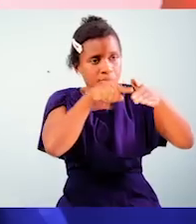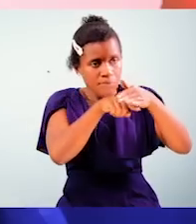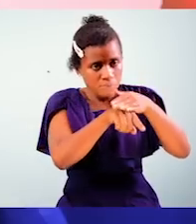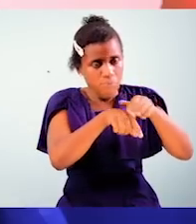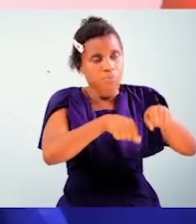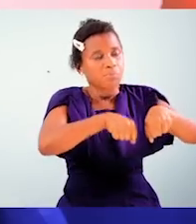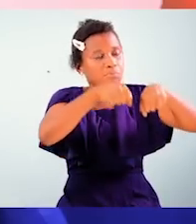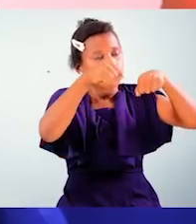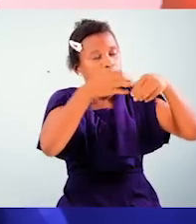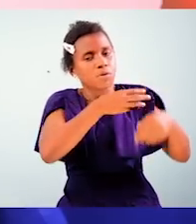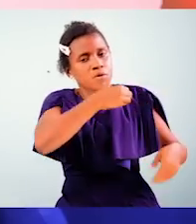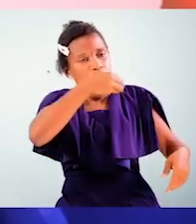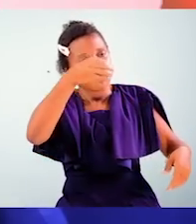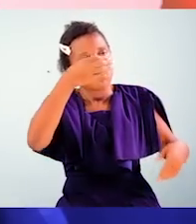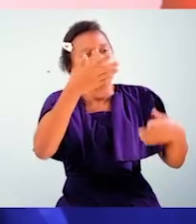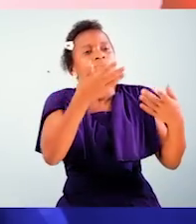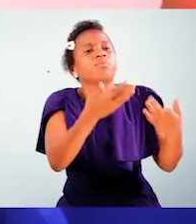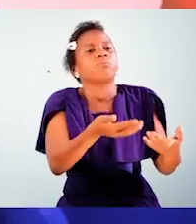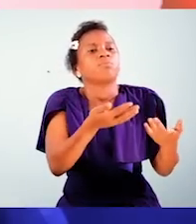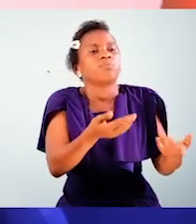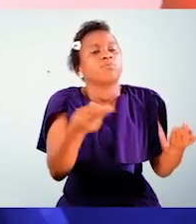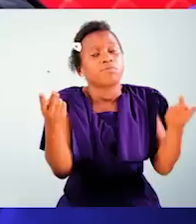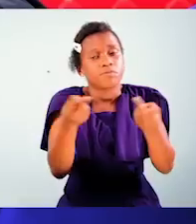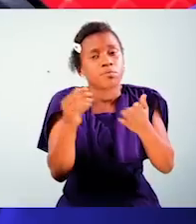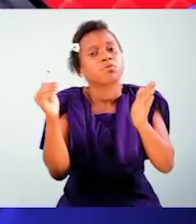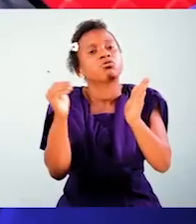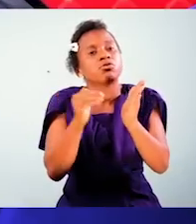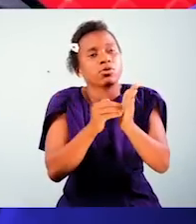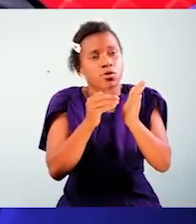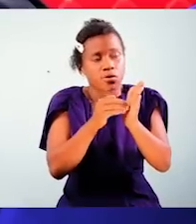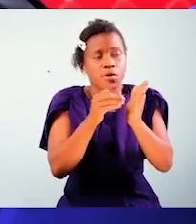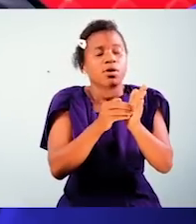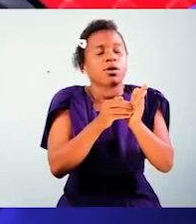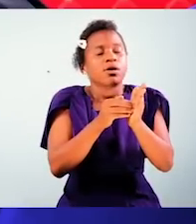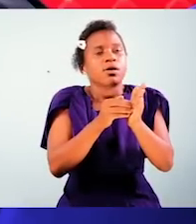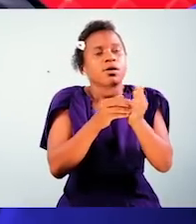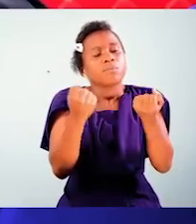madaraka hayo na kuondoka. Kuna sheria imetungwa kwa ajili ya